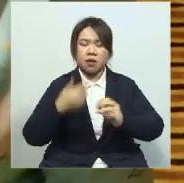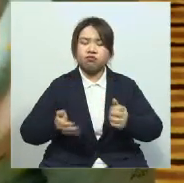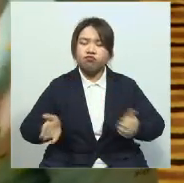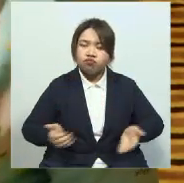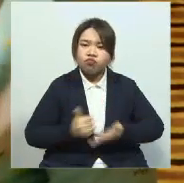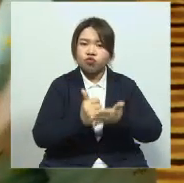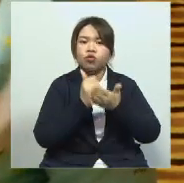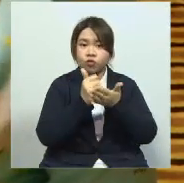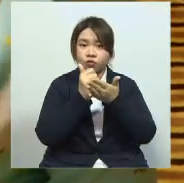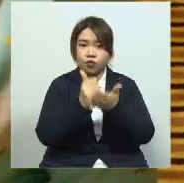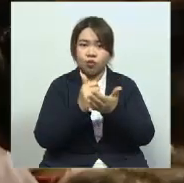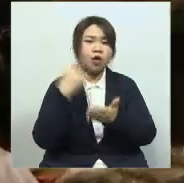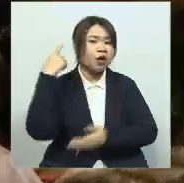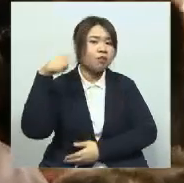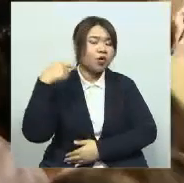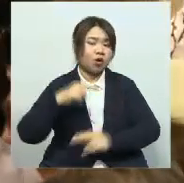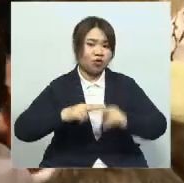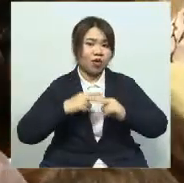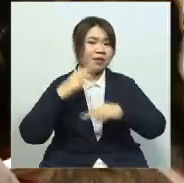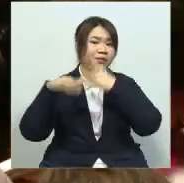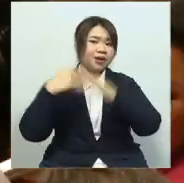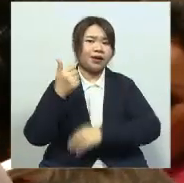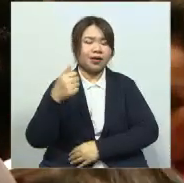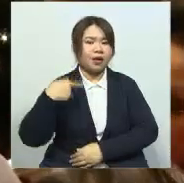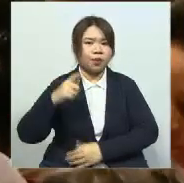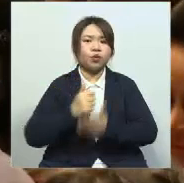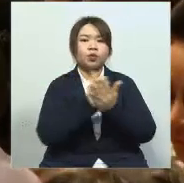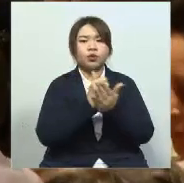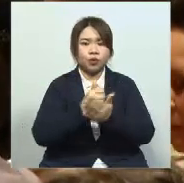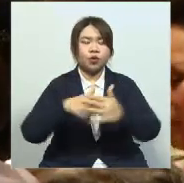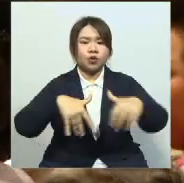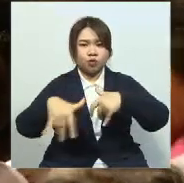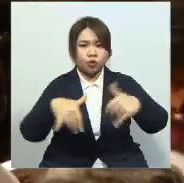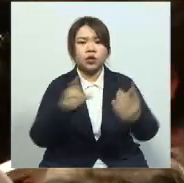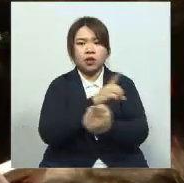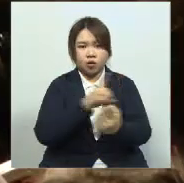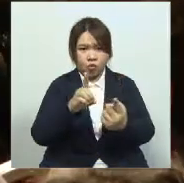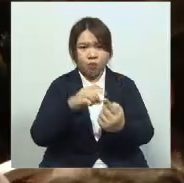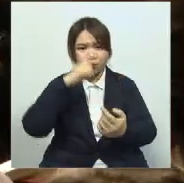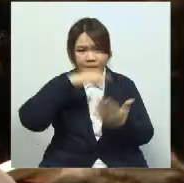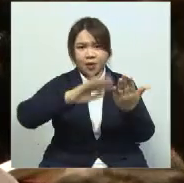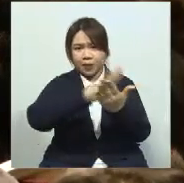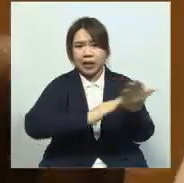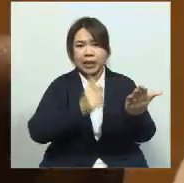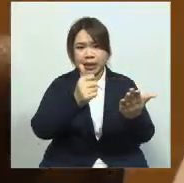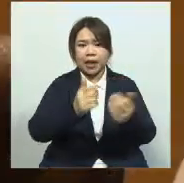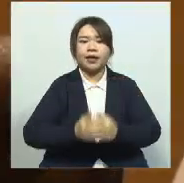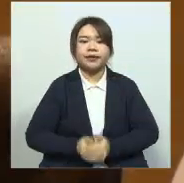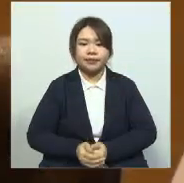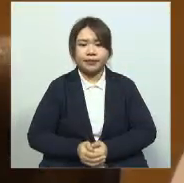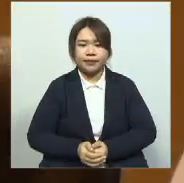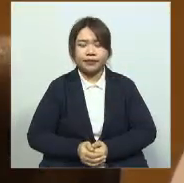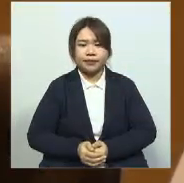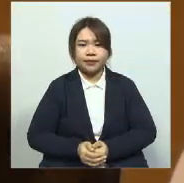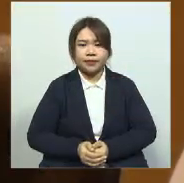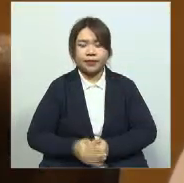ตรีสามารถที่จะพัฒนาศักยภาพตนเองที่เป็นประโยชน์ต่อสังคมและประโยชน์ต่อประเทศนะครับโดยมีนายปรเมธีวิม